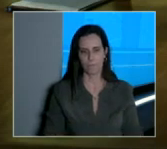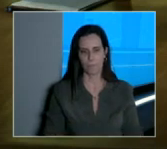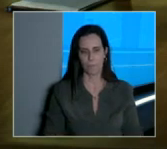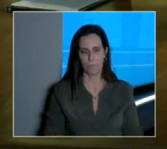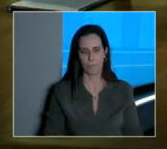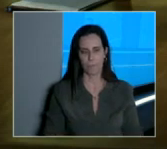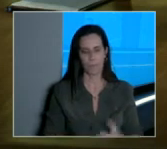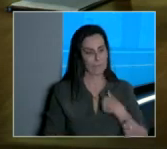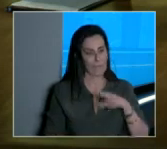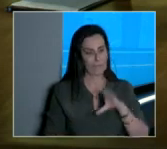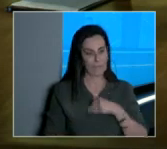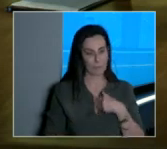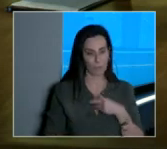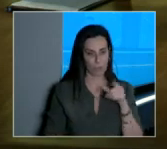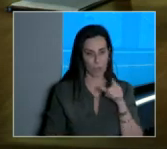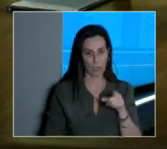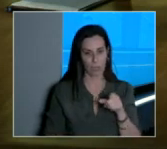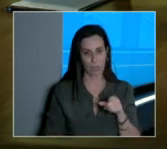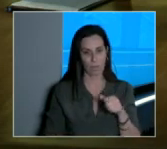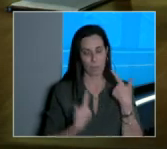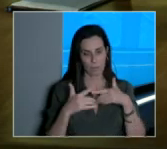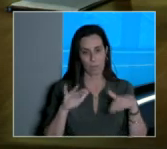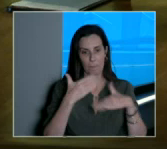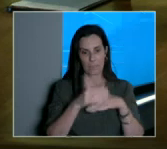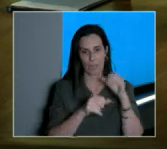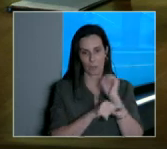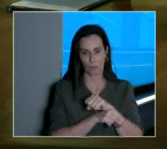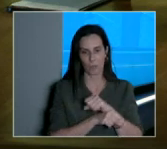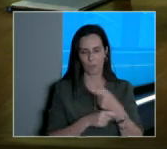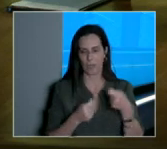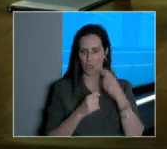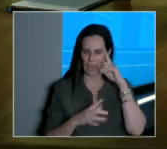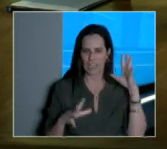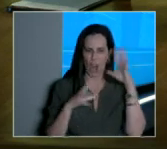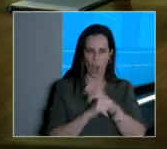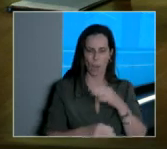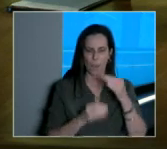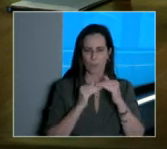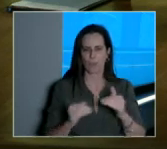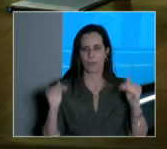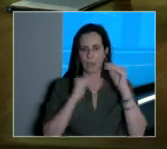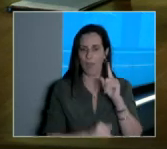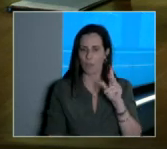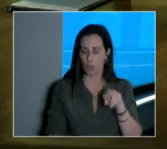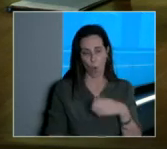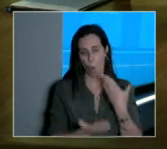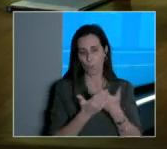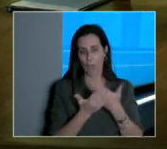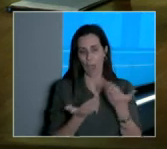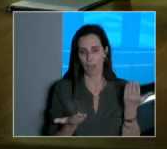דלגנציה. תסכים איתי שאתה מסביר את פסקת ההתגברות בעניין אידיאולוגי ובג"ץ נהיה שמאלני, אבל יש כאן